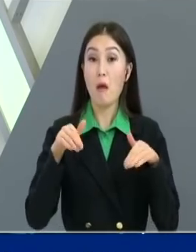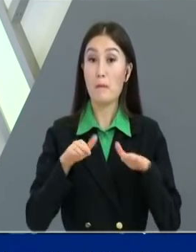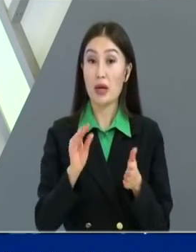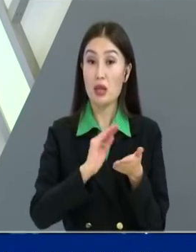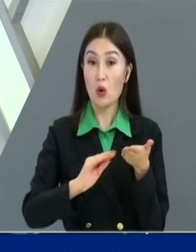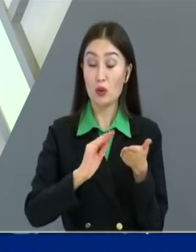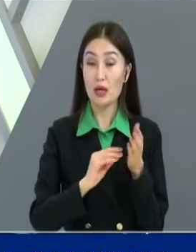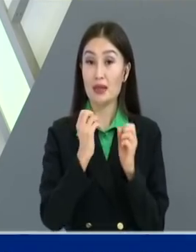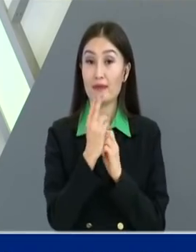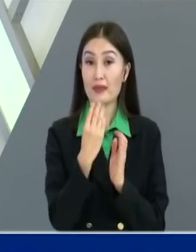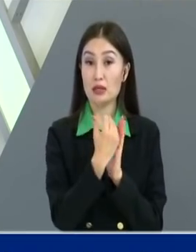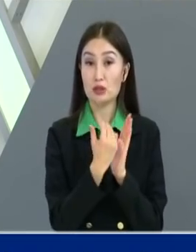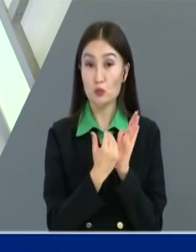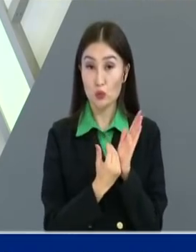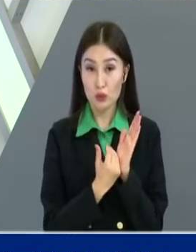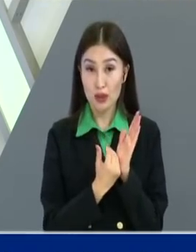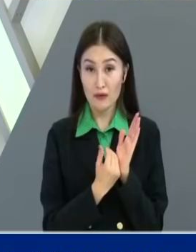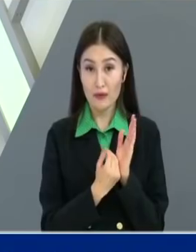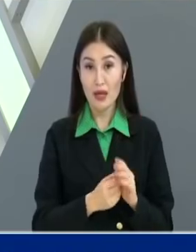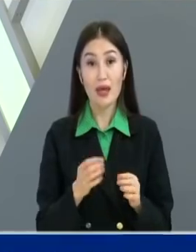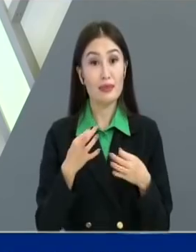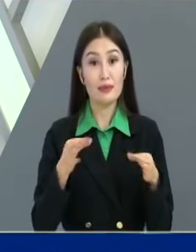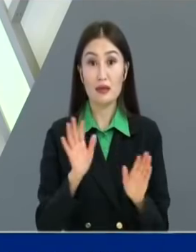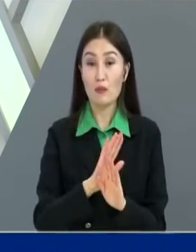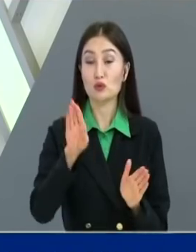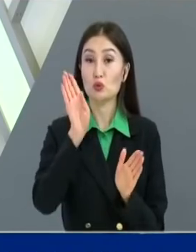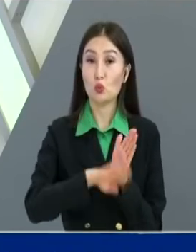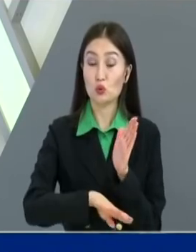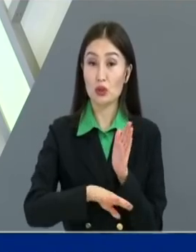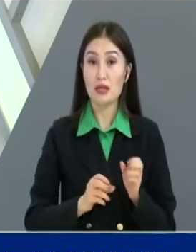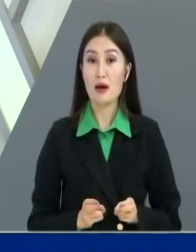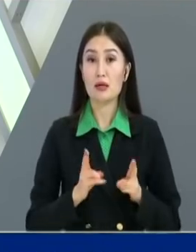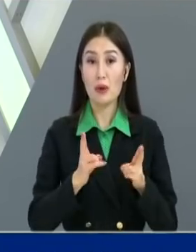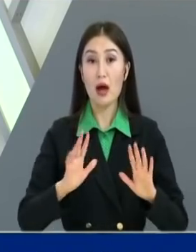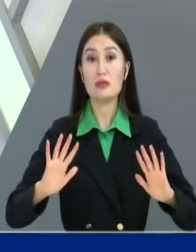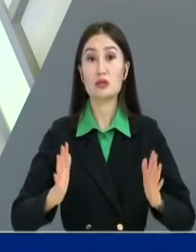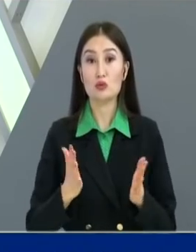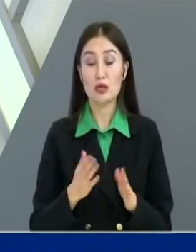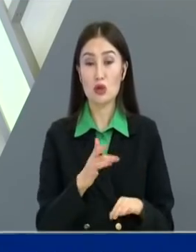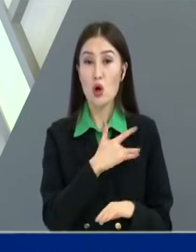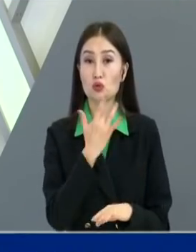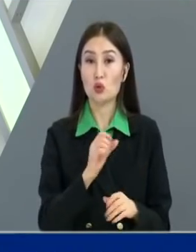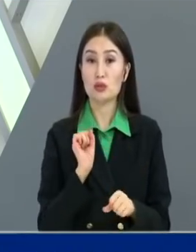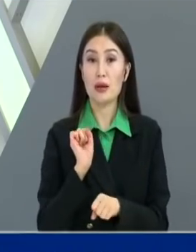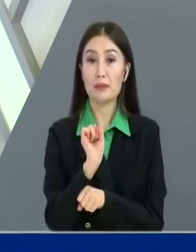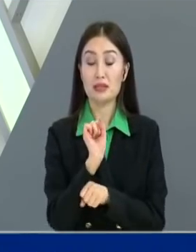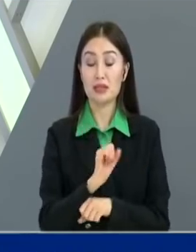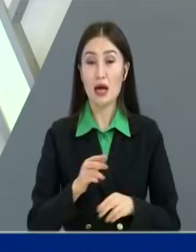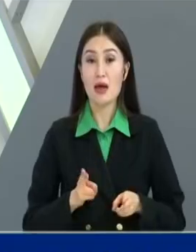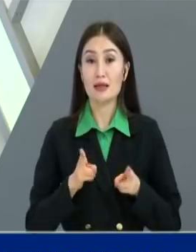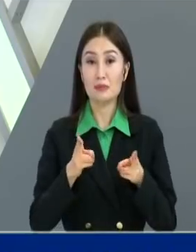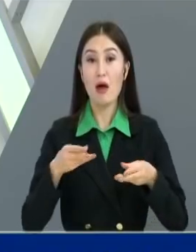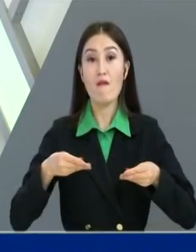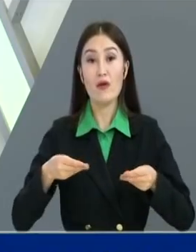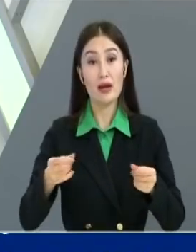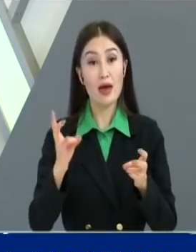значатся 12 пунктов, в том числе не допустить ухудшения криминогенной ситуации в стране, жестко пресекать попытки криминалитета